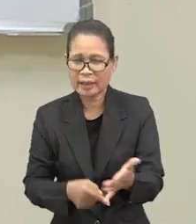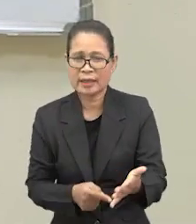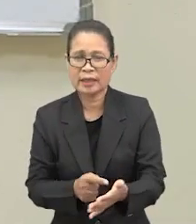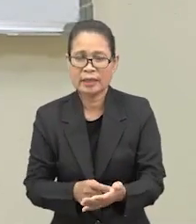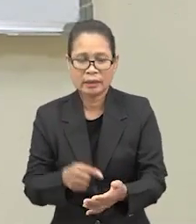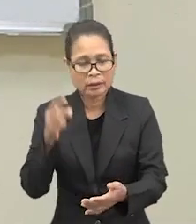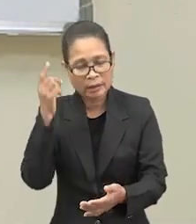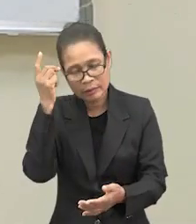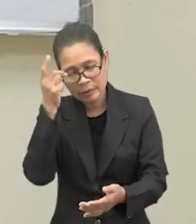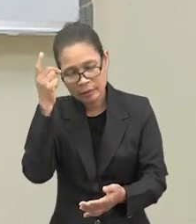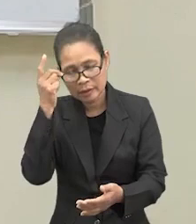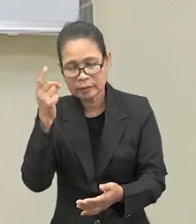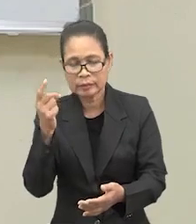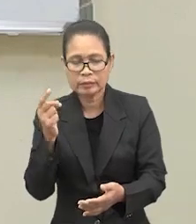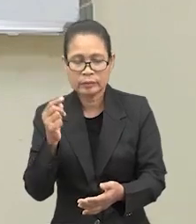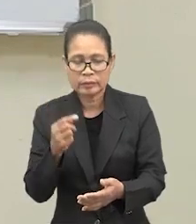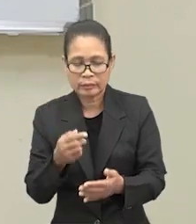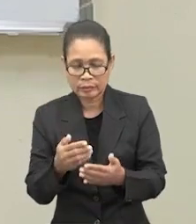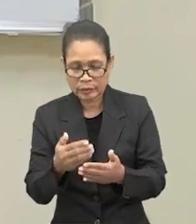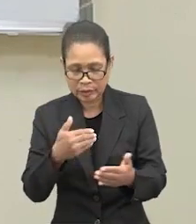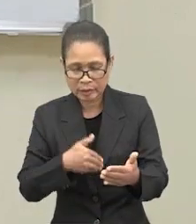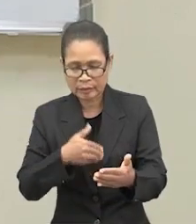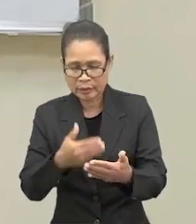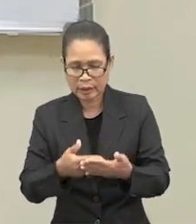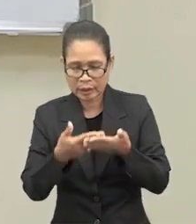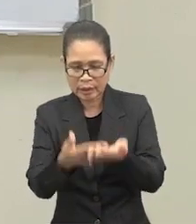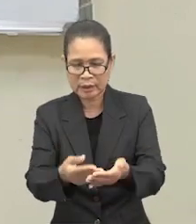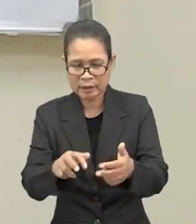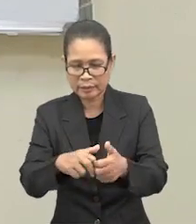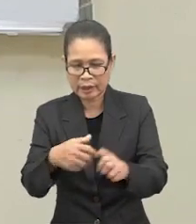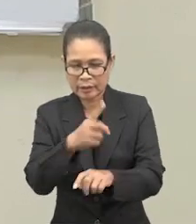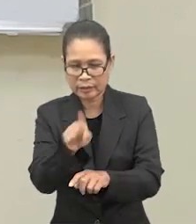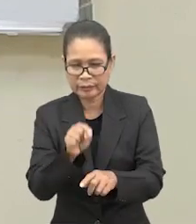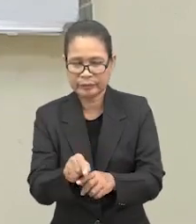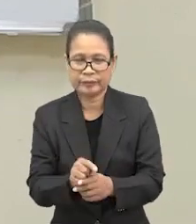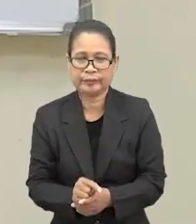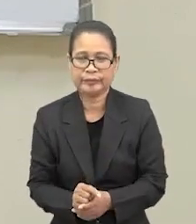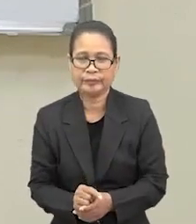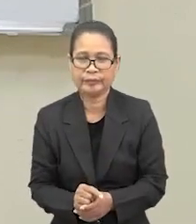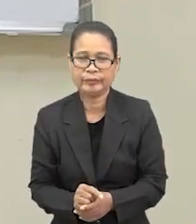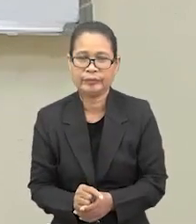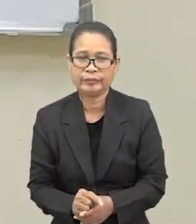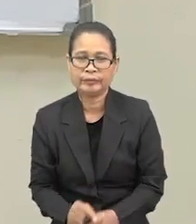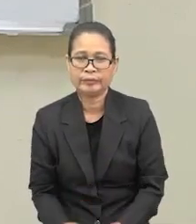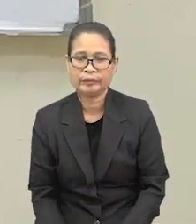vầy khá lá, để con trở kịch muốn nâng bằng ca chậm nào.